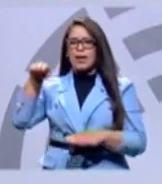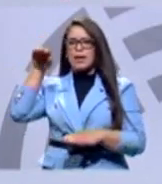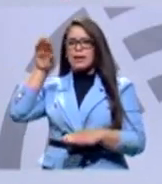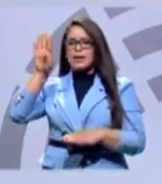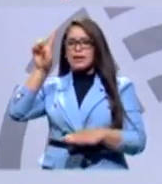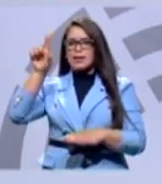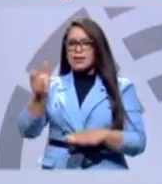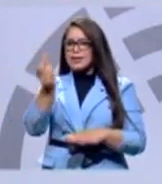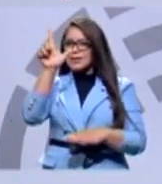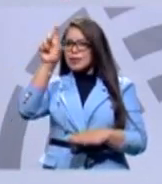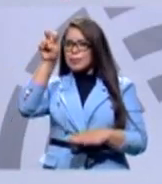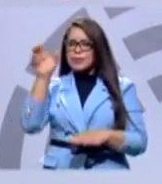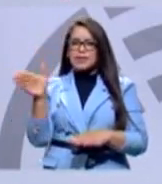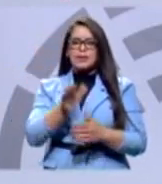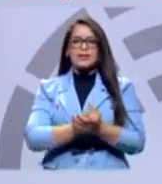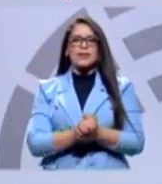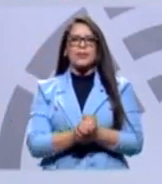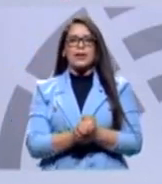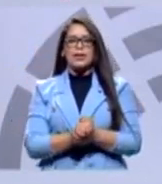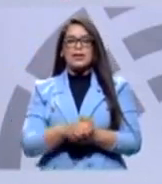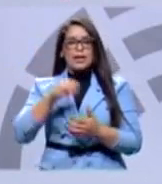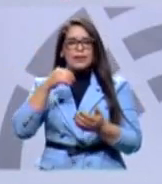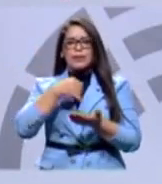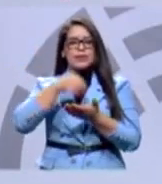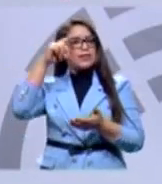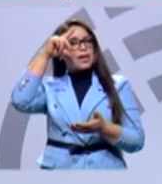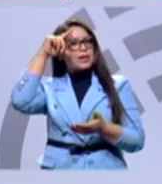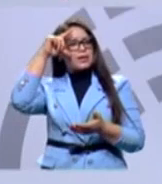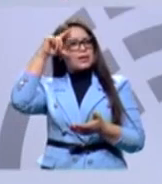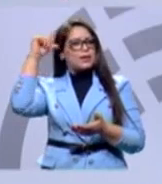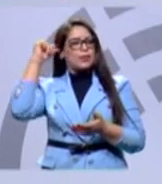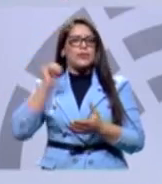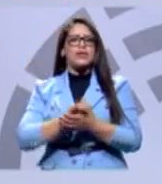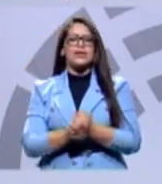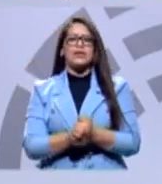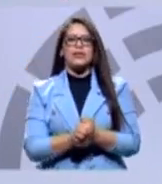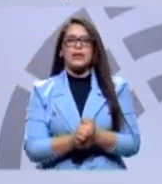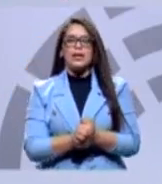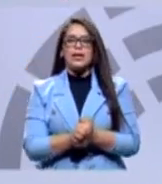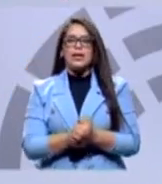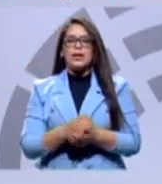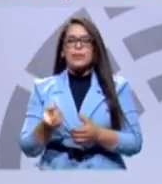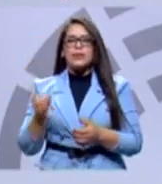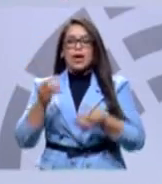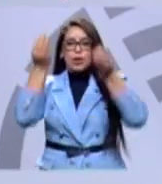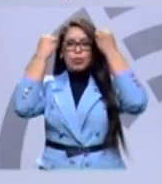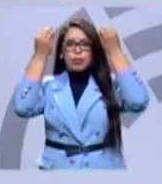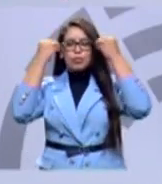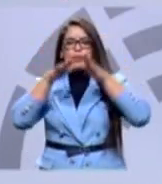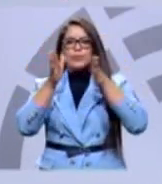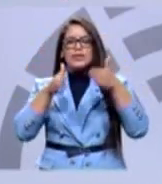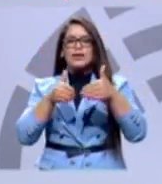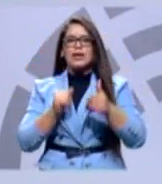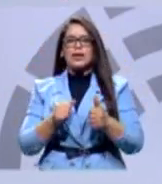سيدي بوزيد من مواليد 1972 مستويات ثقافي سنه سابعه ثانوي نظام قديم